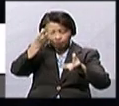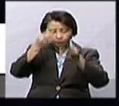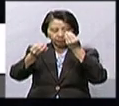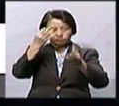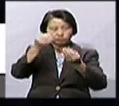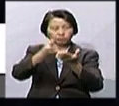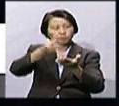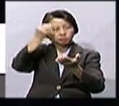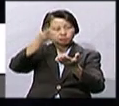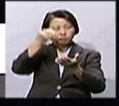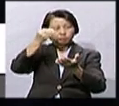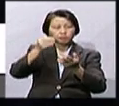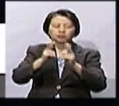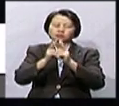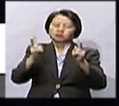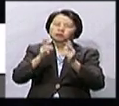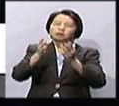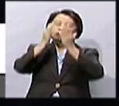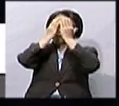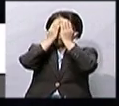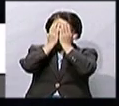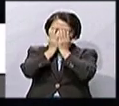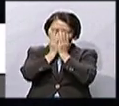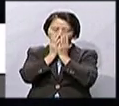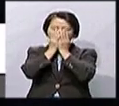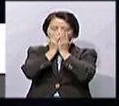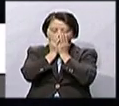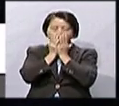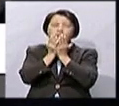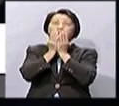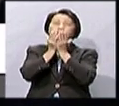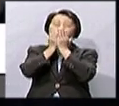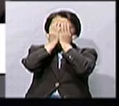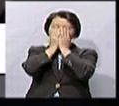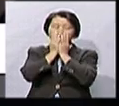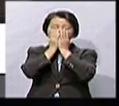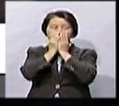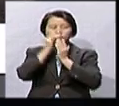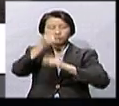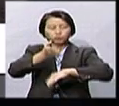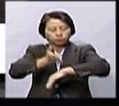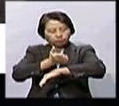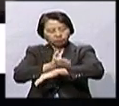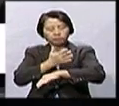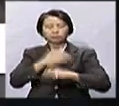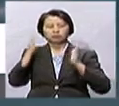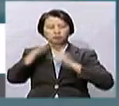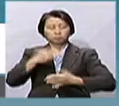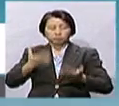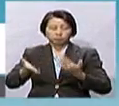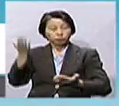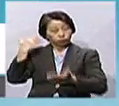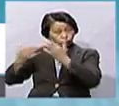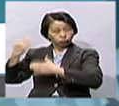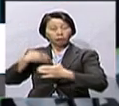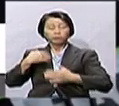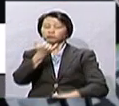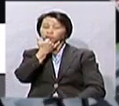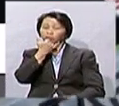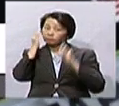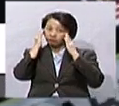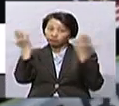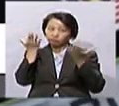Banyak belajar, bersyukur sangat-sangat. Bersyukur, memperbaiki ibadah yang mungkin kita silap selama ini, kita tak sedar.